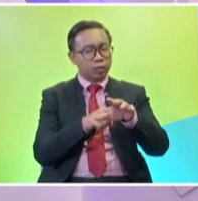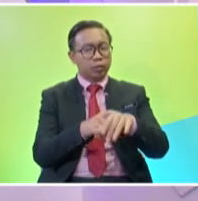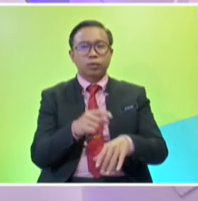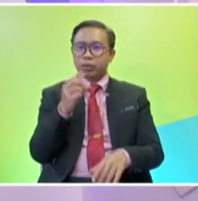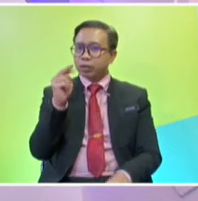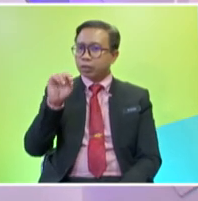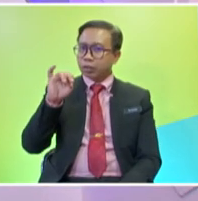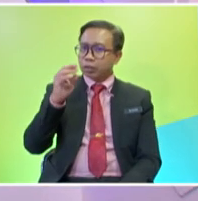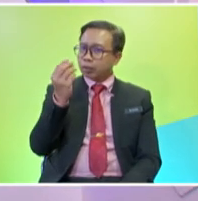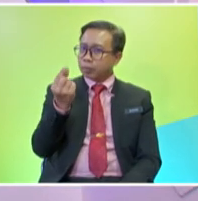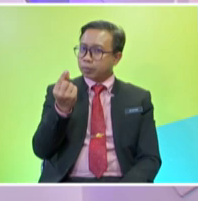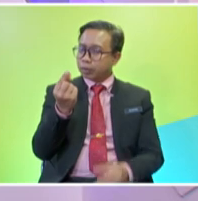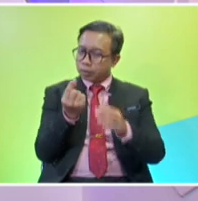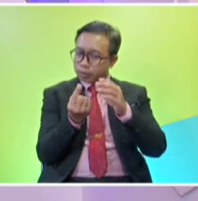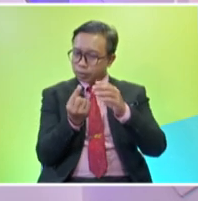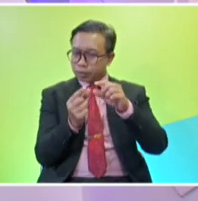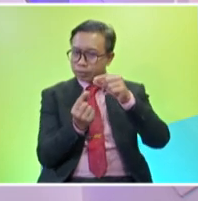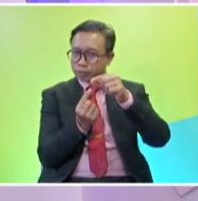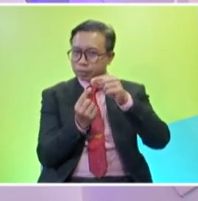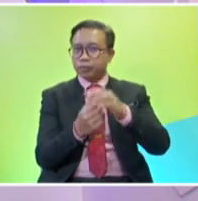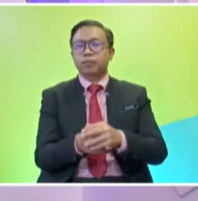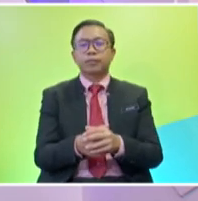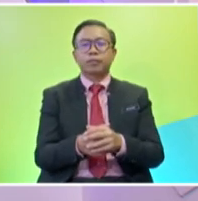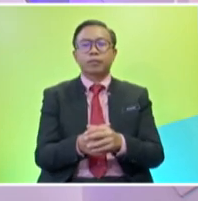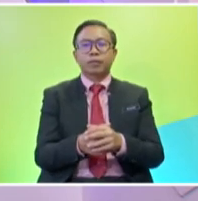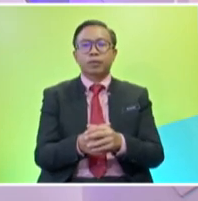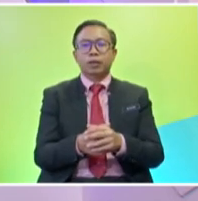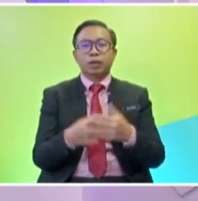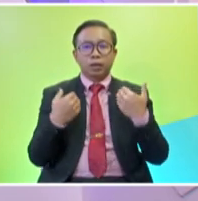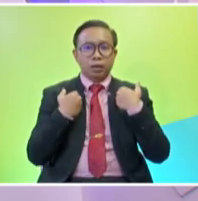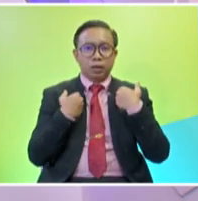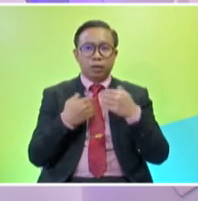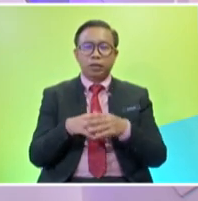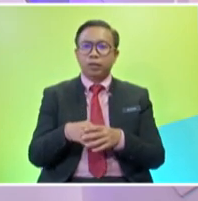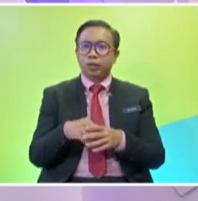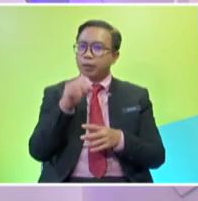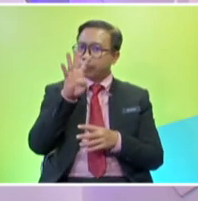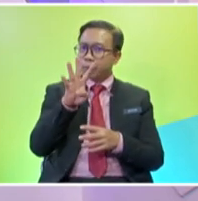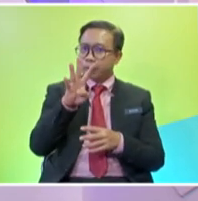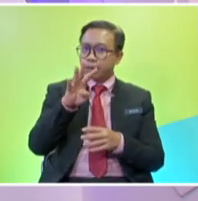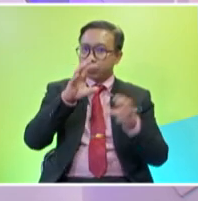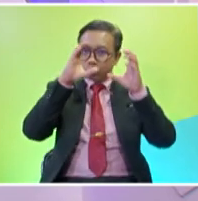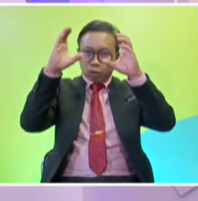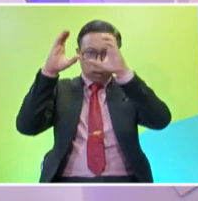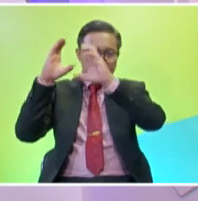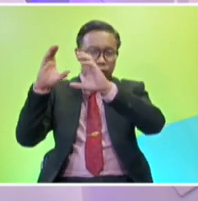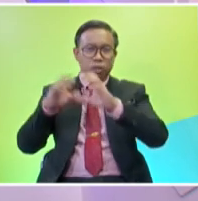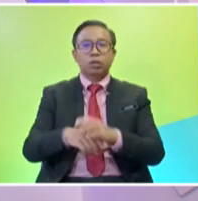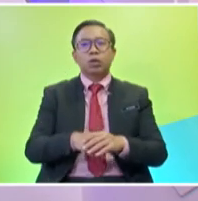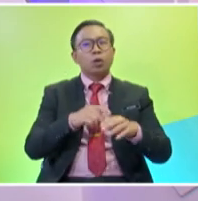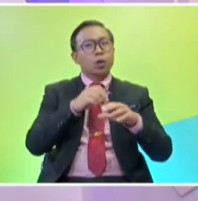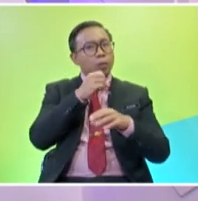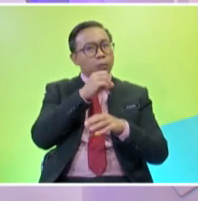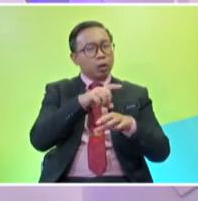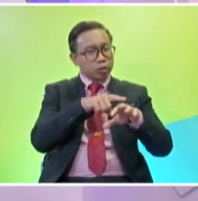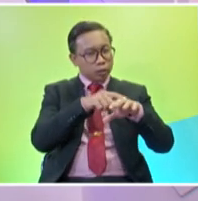di daun Kawasan hutan di seluruh sederhana ini mengalami musim 4 musim jadi dia akan gugur kan daun